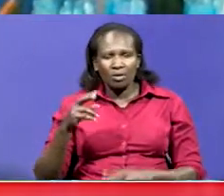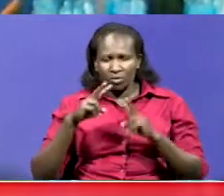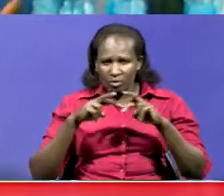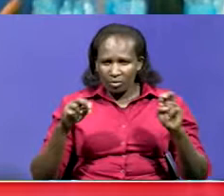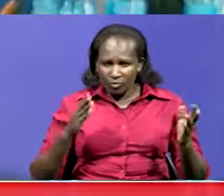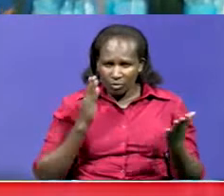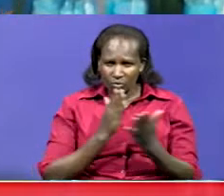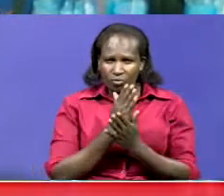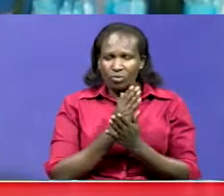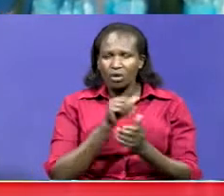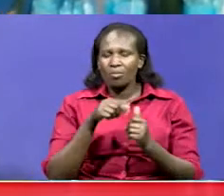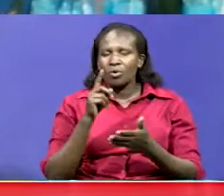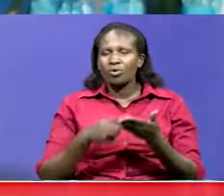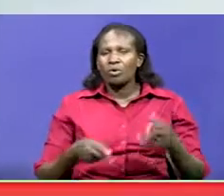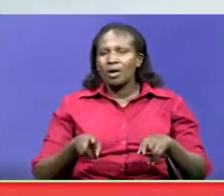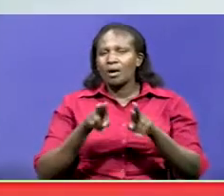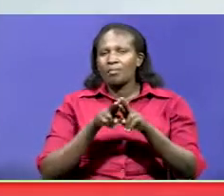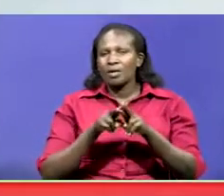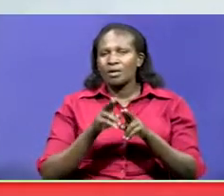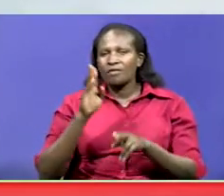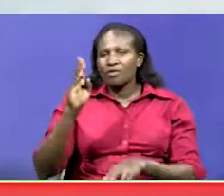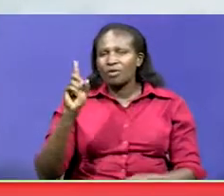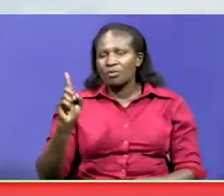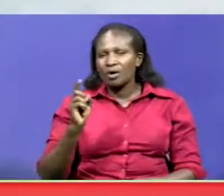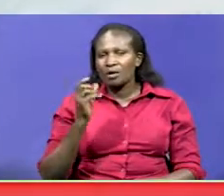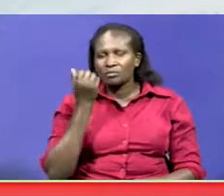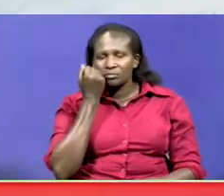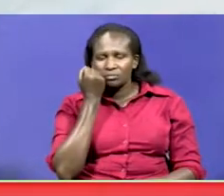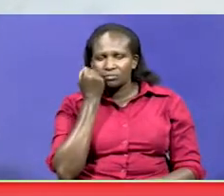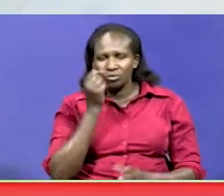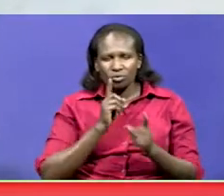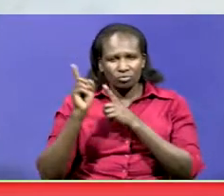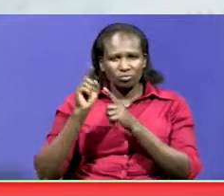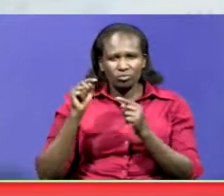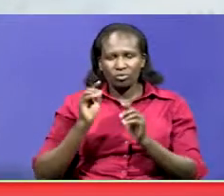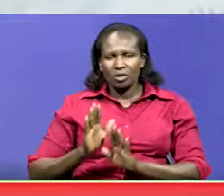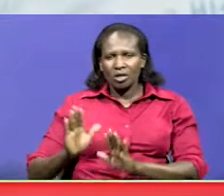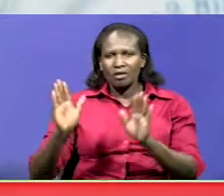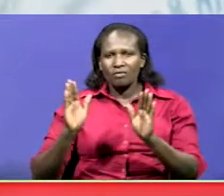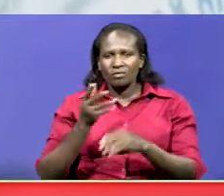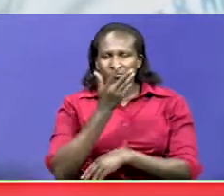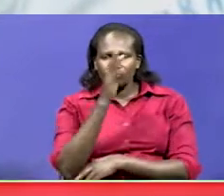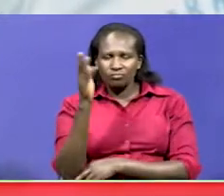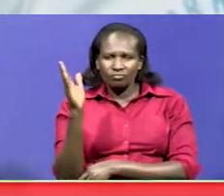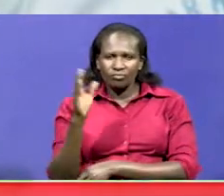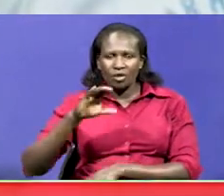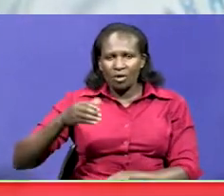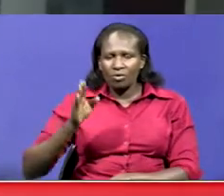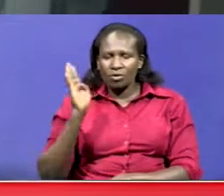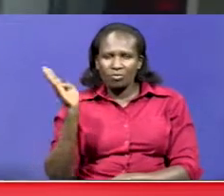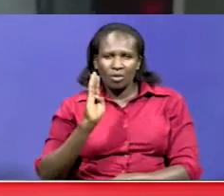ukweli wa mambo kuhusu kisa ambapo zaidi ya watoto 40 wa mtaani wanadaiwa kusafirishwa na kuachwa katika msitu wa Chemasusu kaunti ya